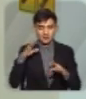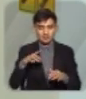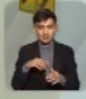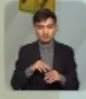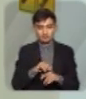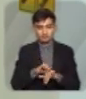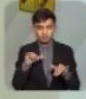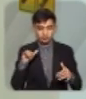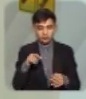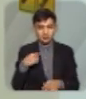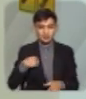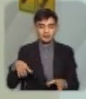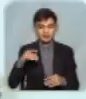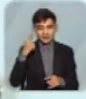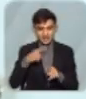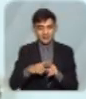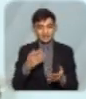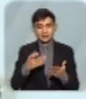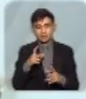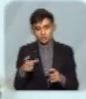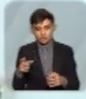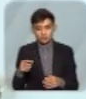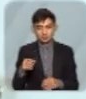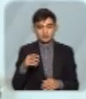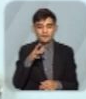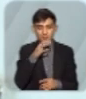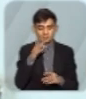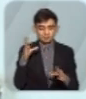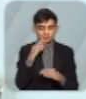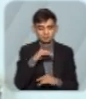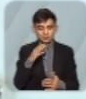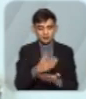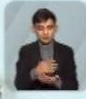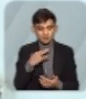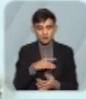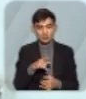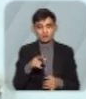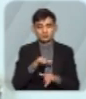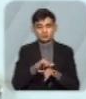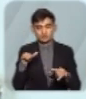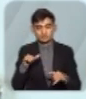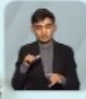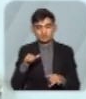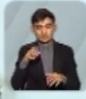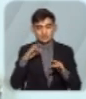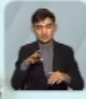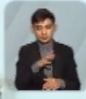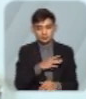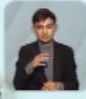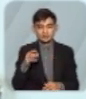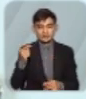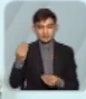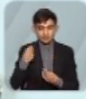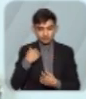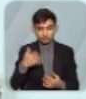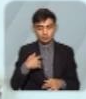жаңағы қызметкерлер үлгермей жатыр тазалап бар жерде. Қаңтардың ортасынан бастап адам саны көбейеді, қаржы өткен бөлінген бізге